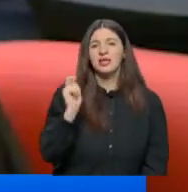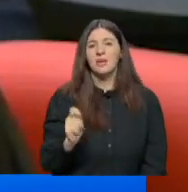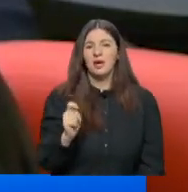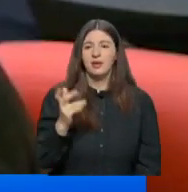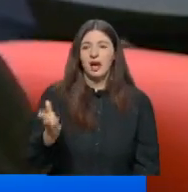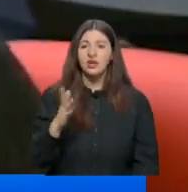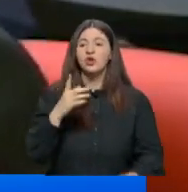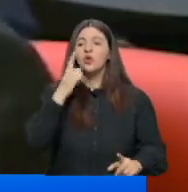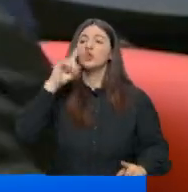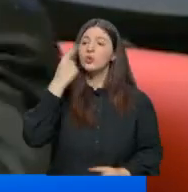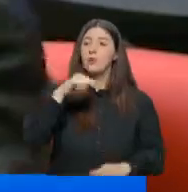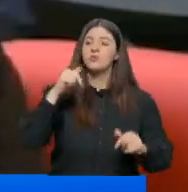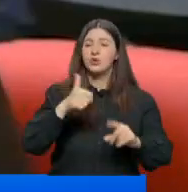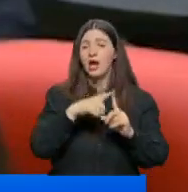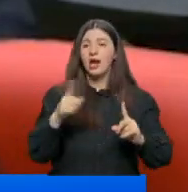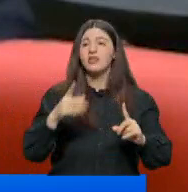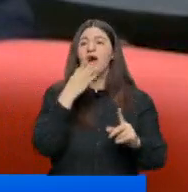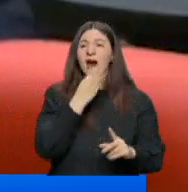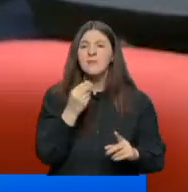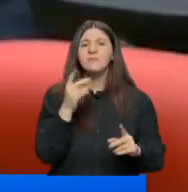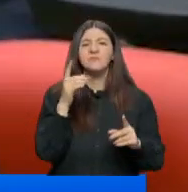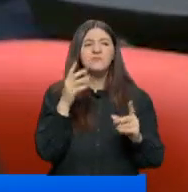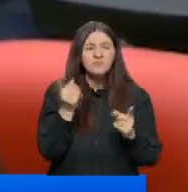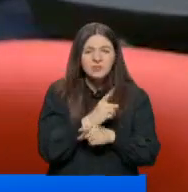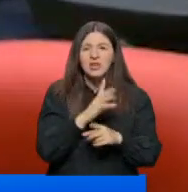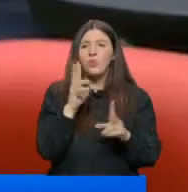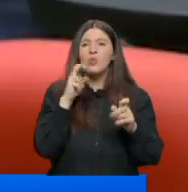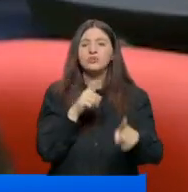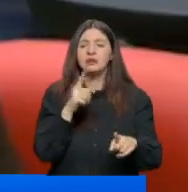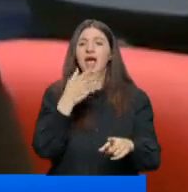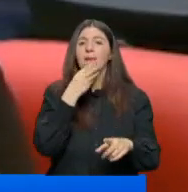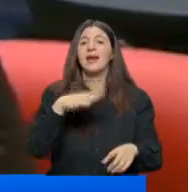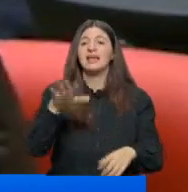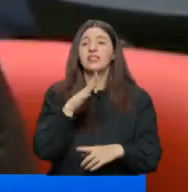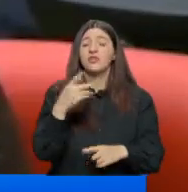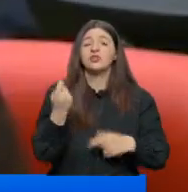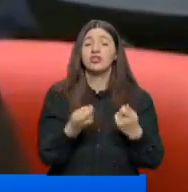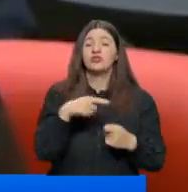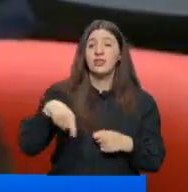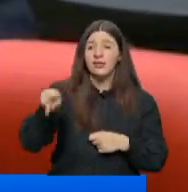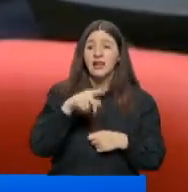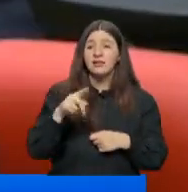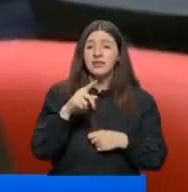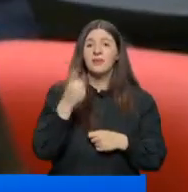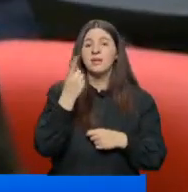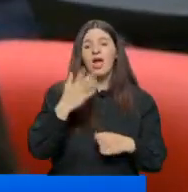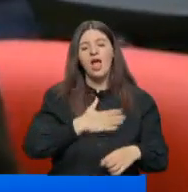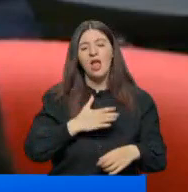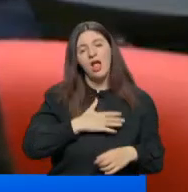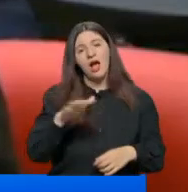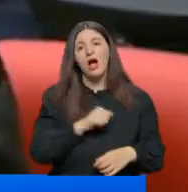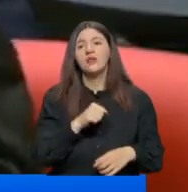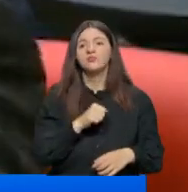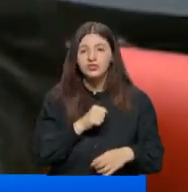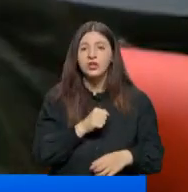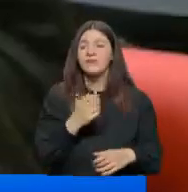yaparak hükümet bugüne kadarki ayıp ve kusurları noktasında emeklerden ve çalışanlardan bir helallik